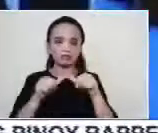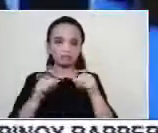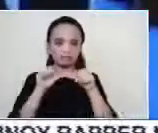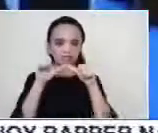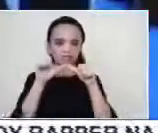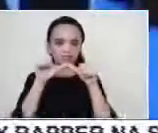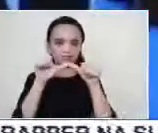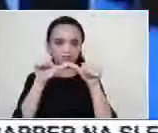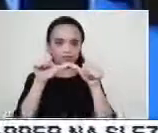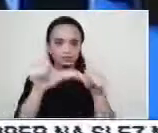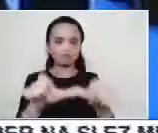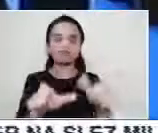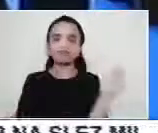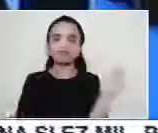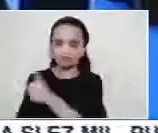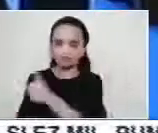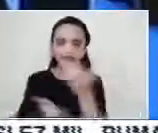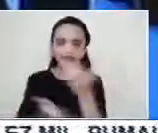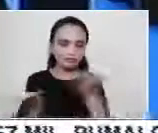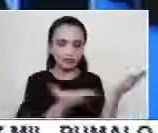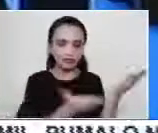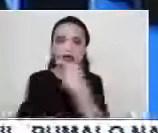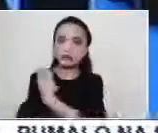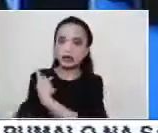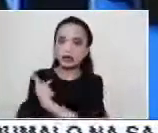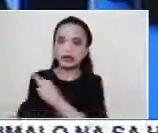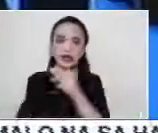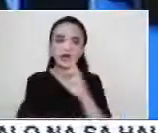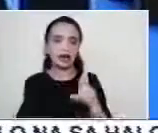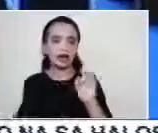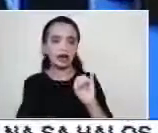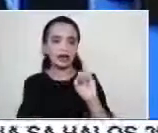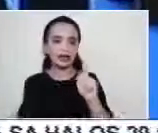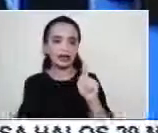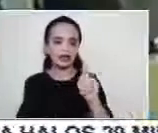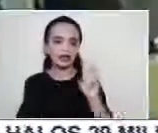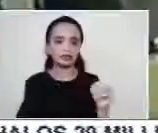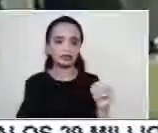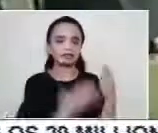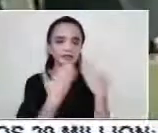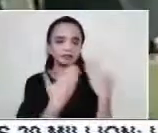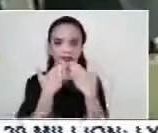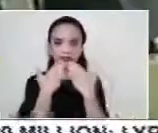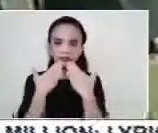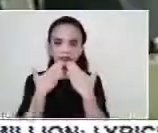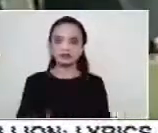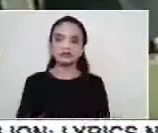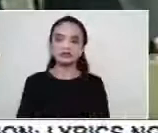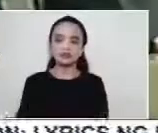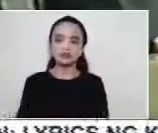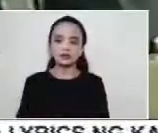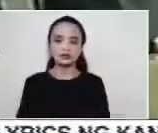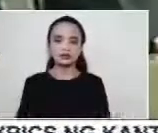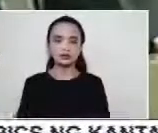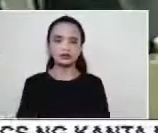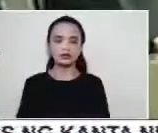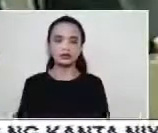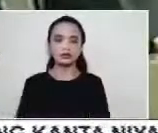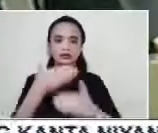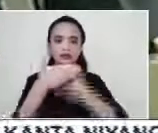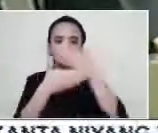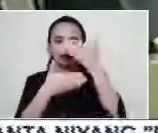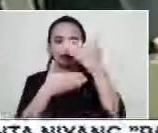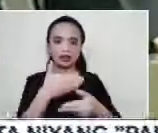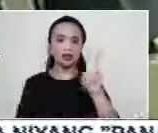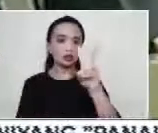Halos 200 kongresista ang pumabor sa House Bill 5777 o ang panukalang buwisan ang mga nagtatrabaho